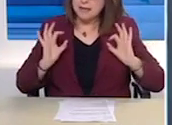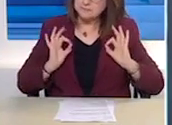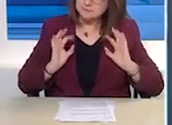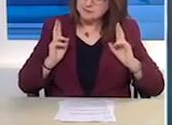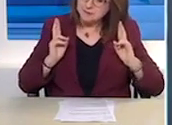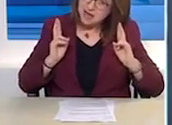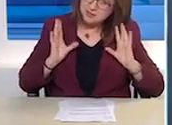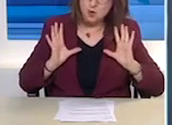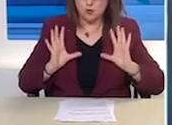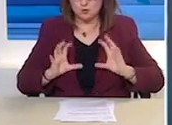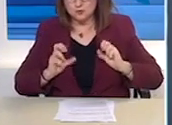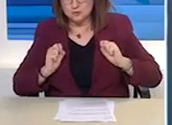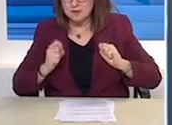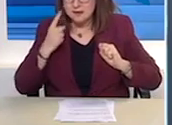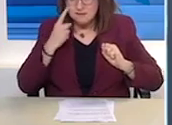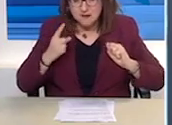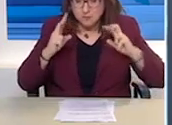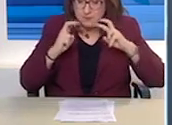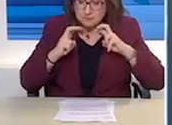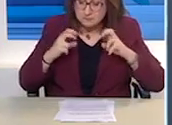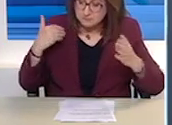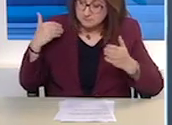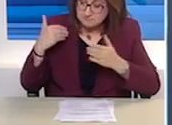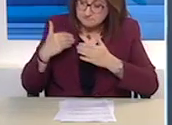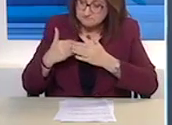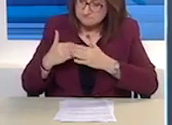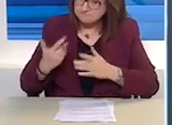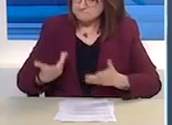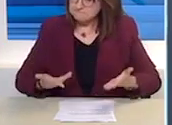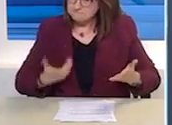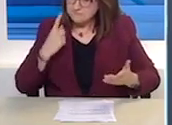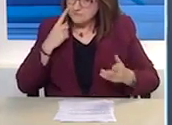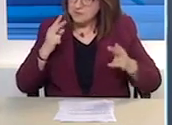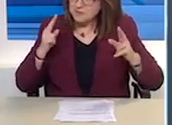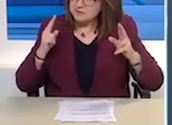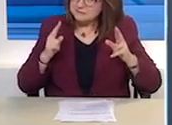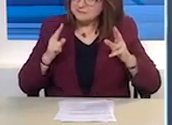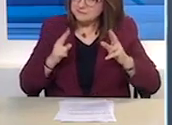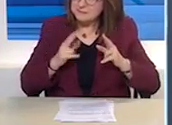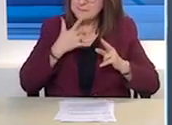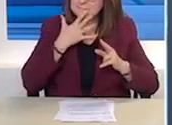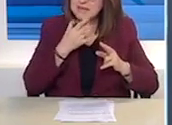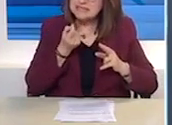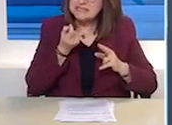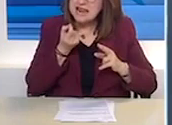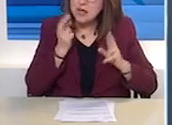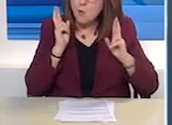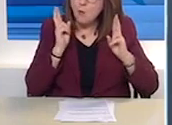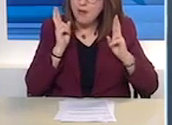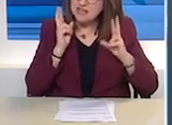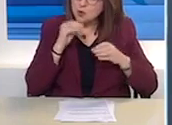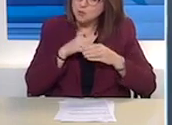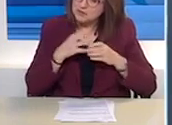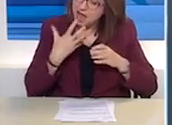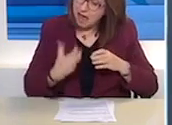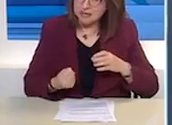εργαστηριακών ελέγχων τις τελευταίες μέρες σε σχέση με τα θετικά που βγαίνουν, θα δει κάποια μικρά αισιόδοξα μηνύματα. Αυτά δεν πρέπει να